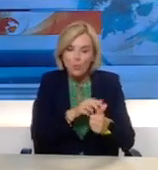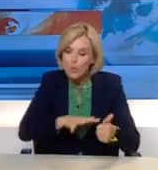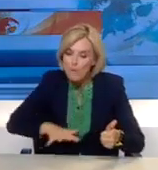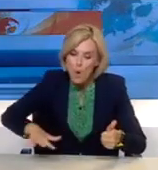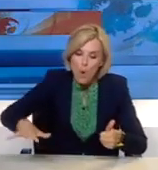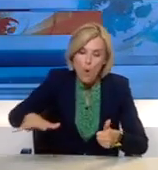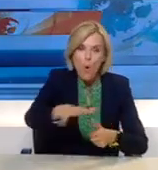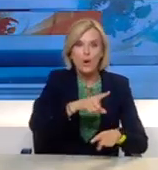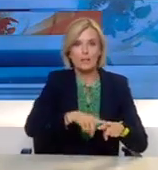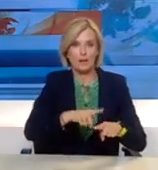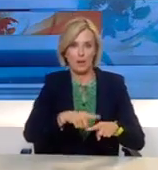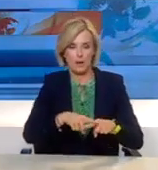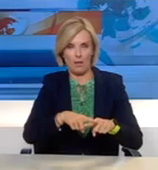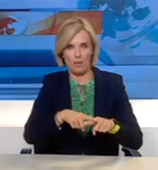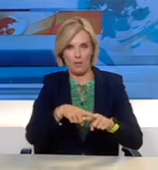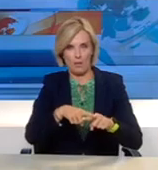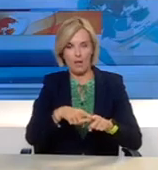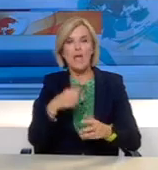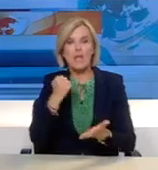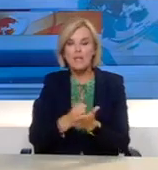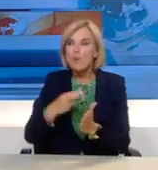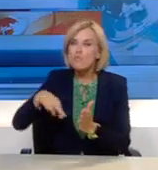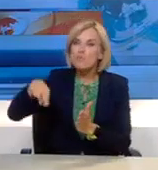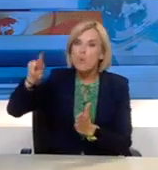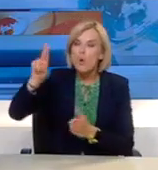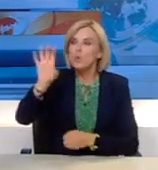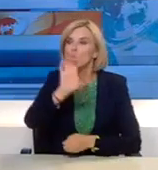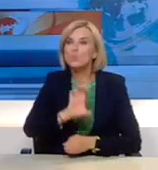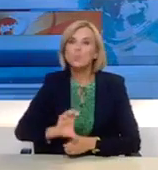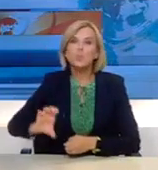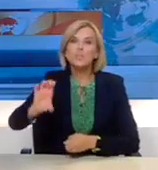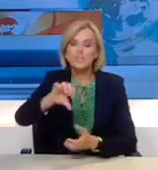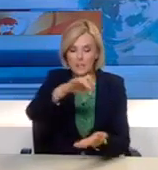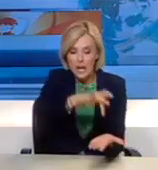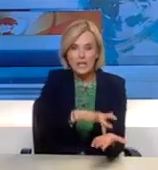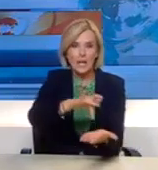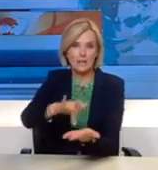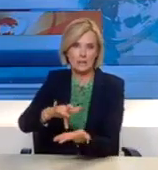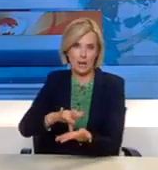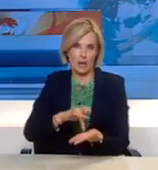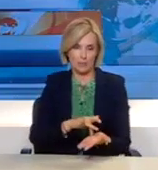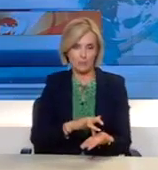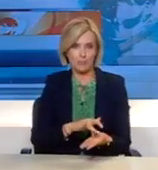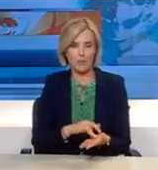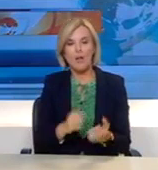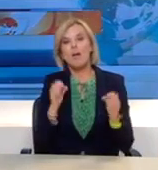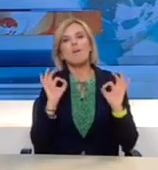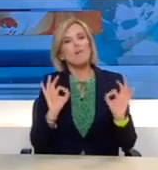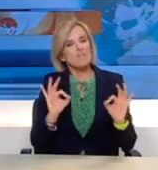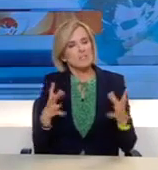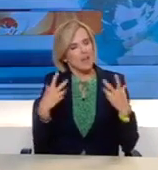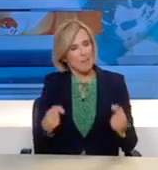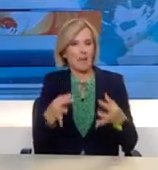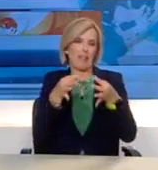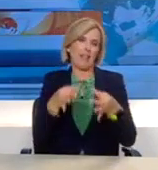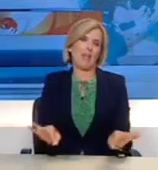στα σημεία που θα υπάρξει προσέλευση τουριστών. Τώρα, κενά υπήρχαν και υπάρχουν. Για παράδειγμα,